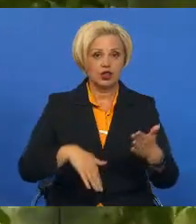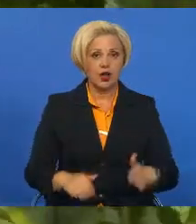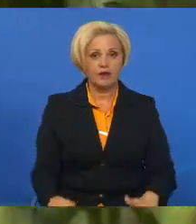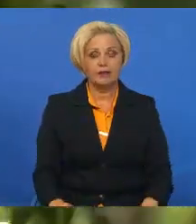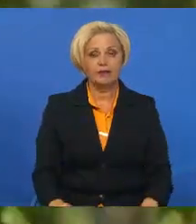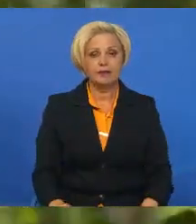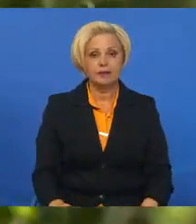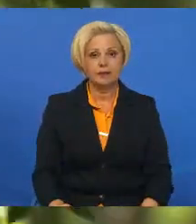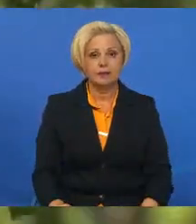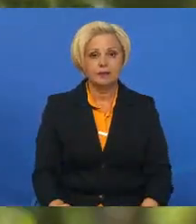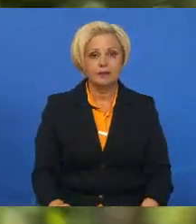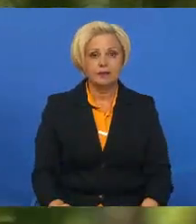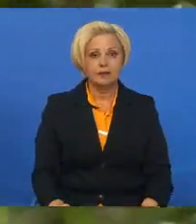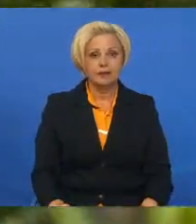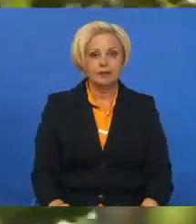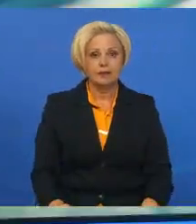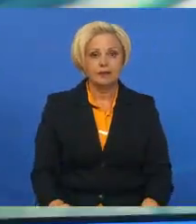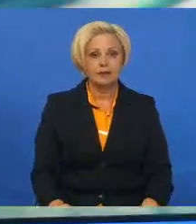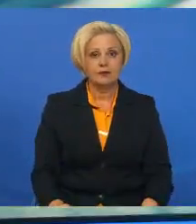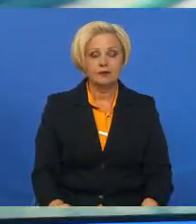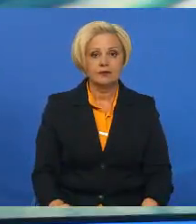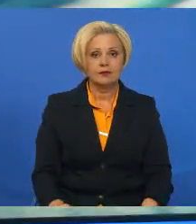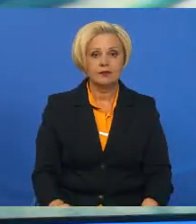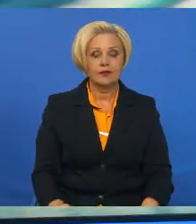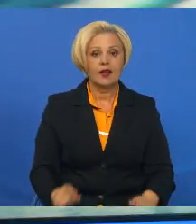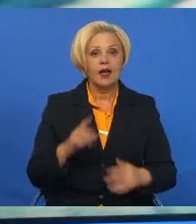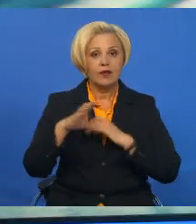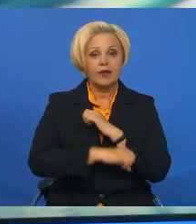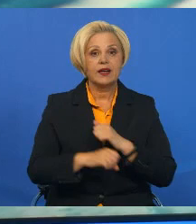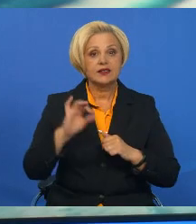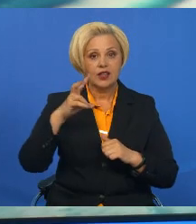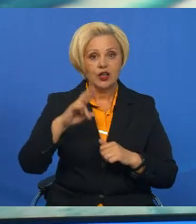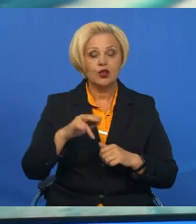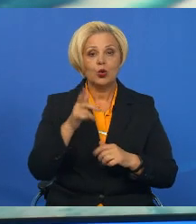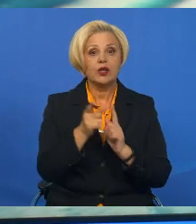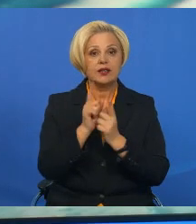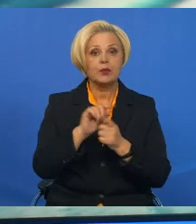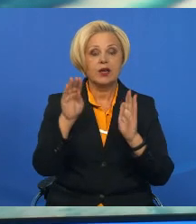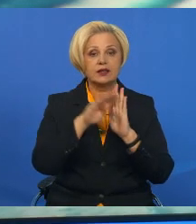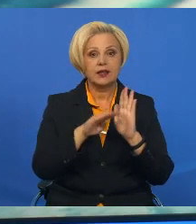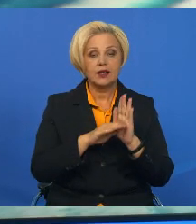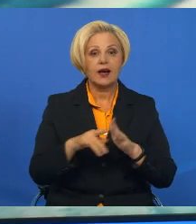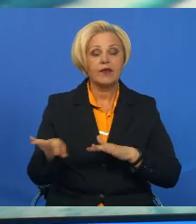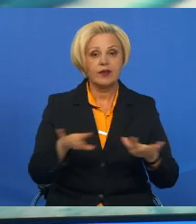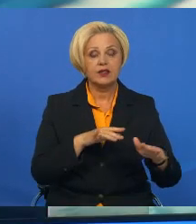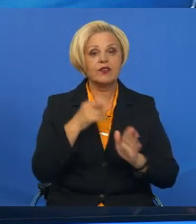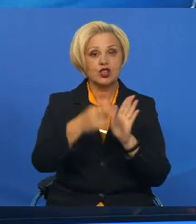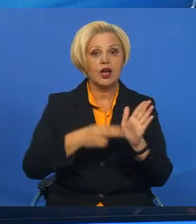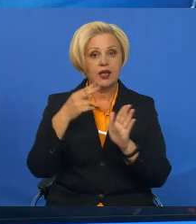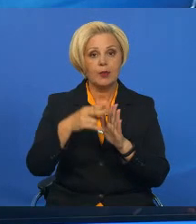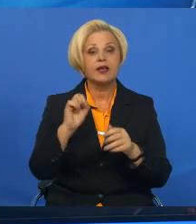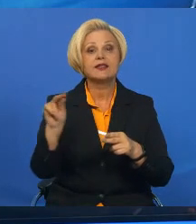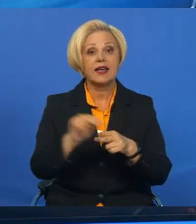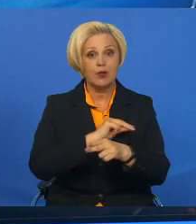Троинский, Игорь Марышенко, телерадиокомпания «Гомель». Напрыканцы чэрвеня часова зменіцца графік руху некаторых цягнікоў з-за